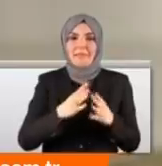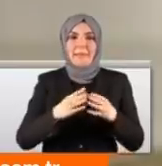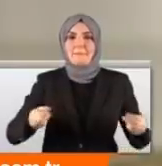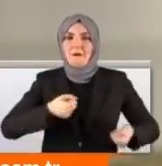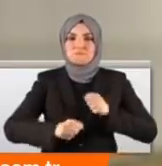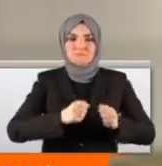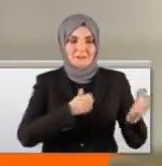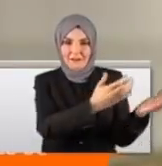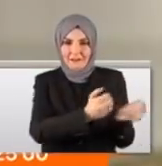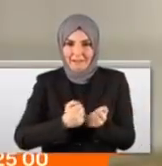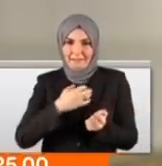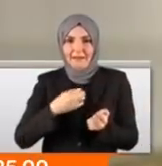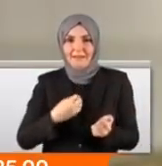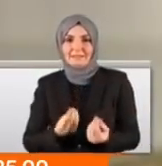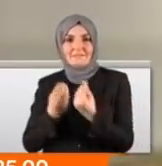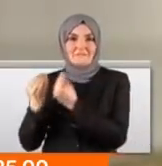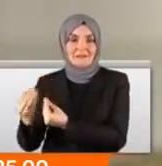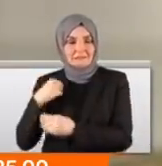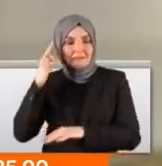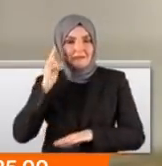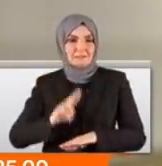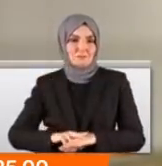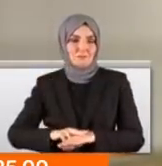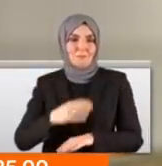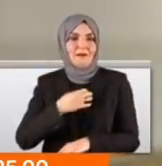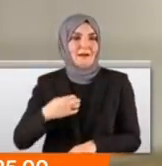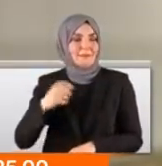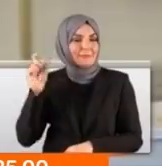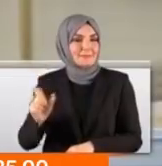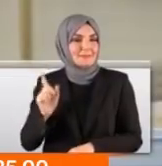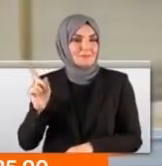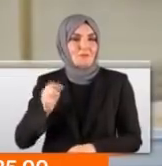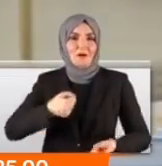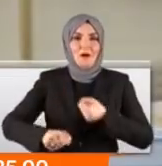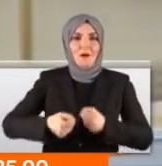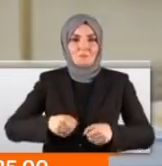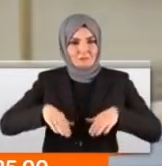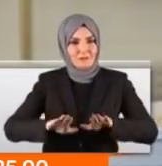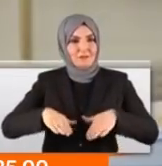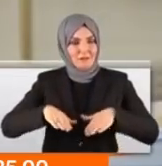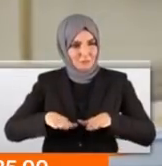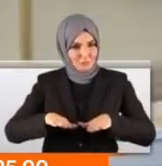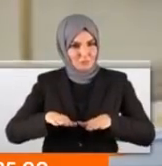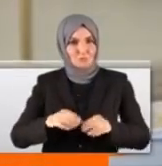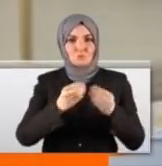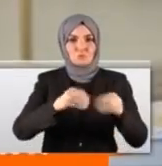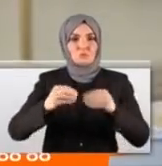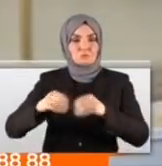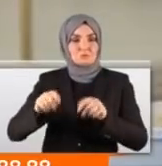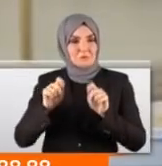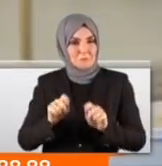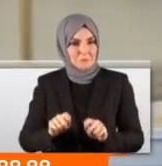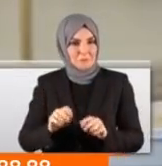hatırlıyorum aracım o hamuru bu şöyle açıyor üzerine bir de birkaç tane yumurta kırıyor